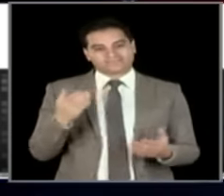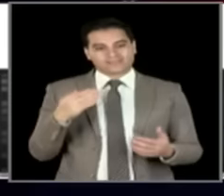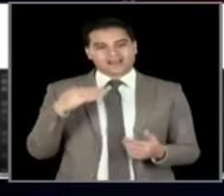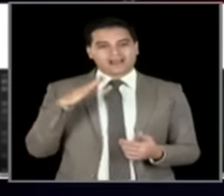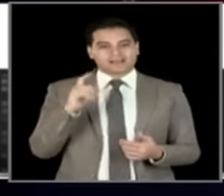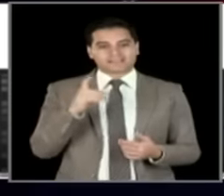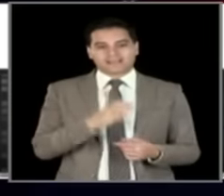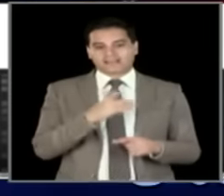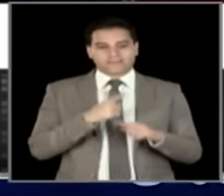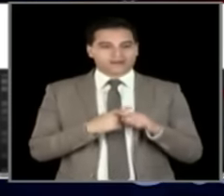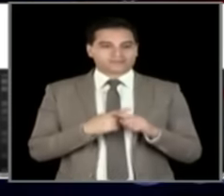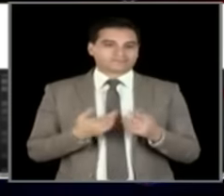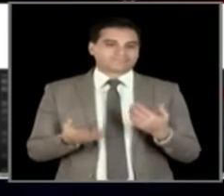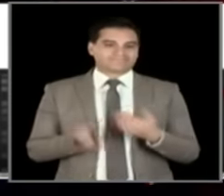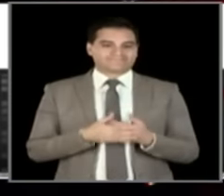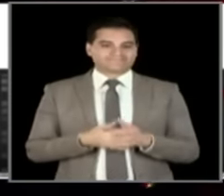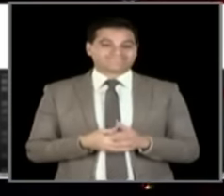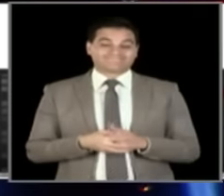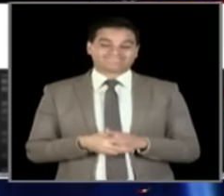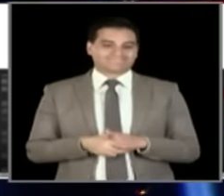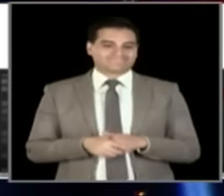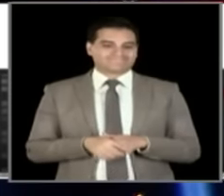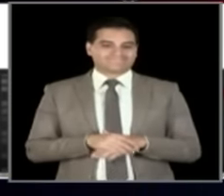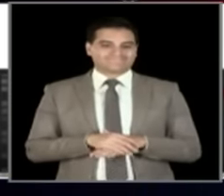عروس إجابة خاطئة.